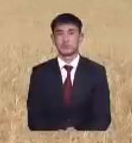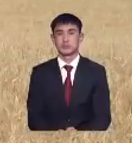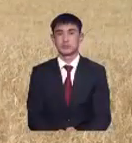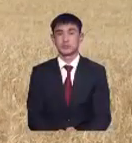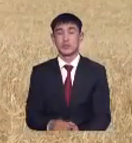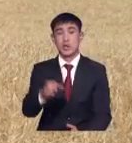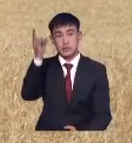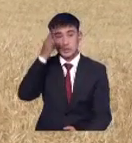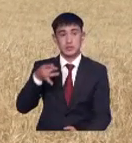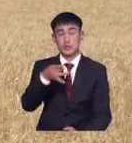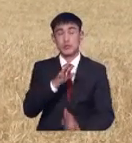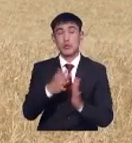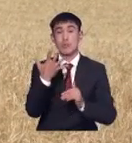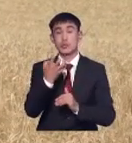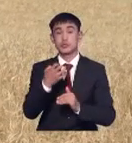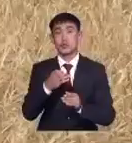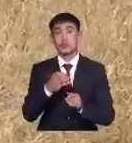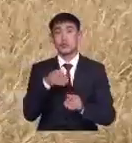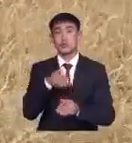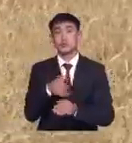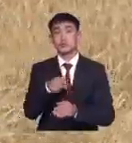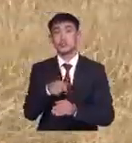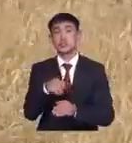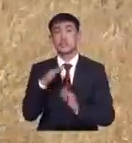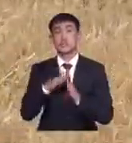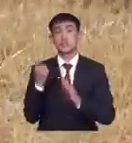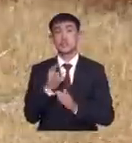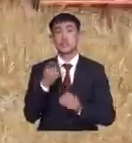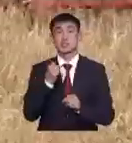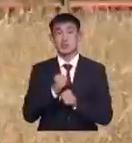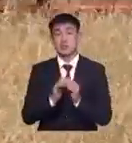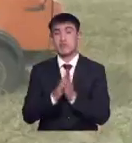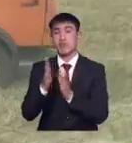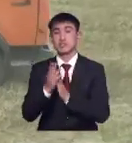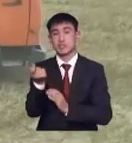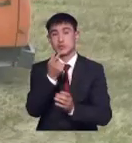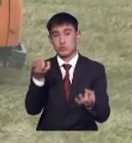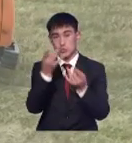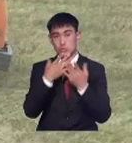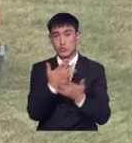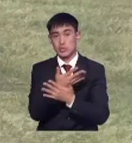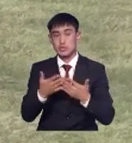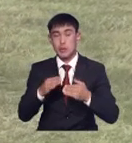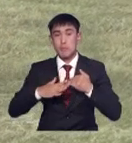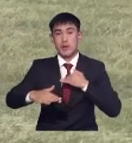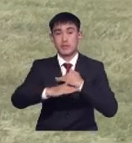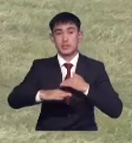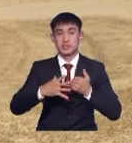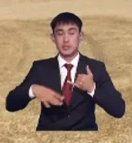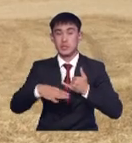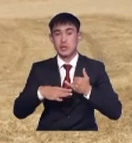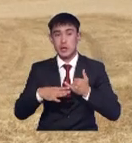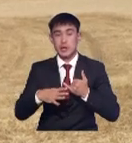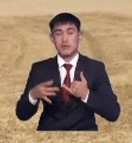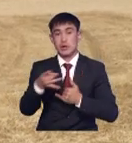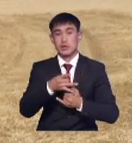В Сарканском районе более 500 из 1500 фермерских хозяйств занимаются выращиванием зерновых культур. На неполевных землях, преобладающих